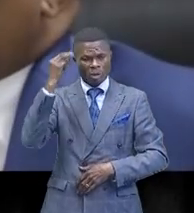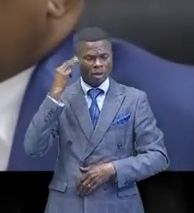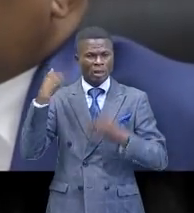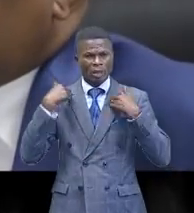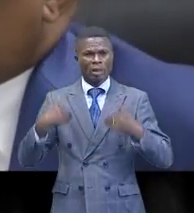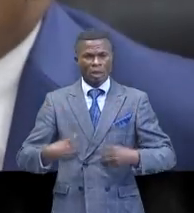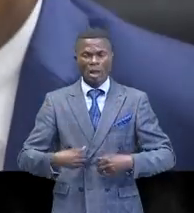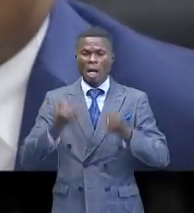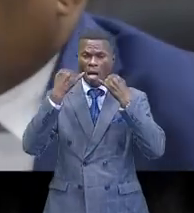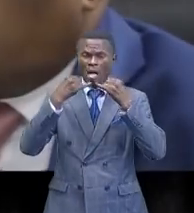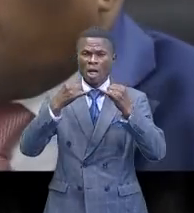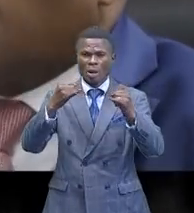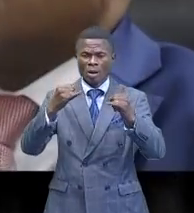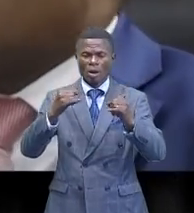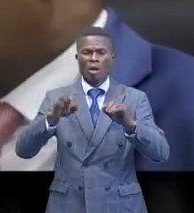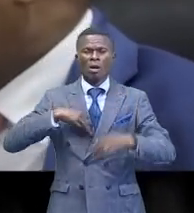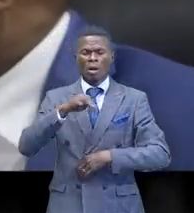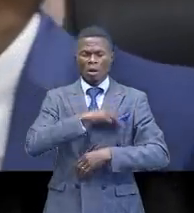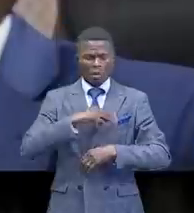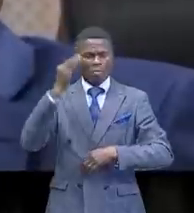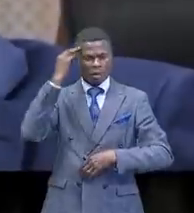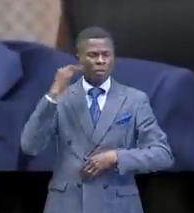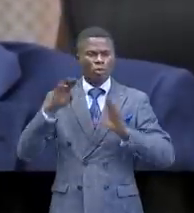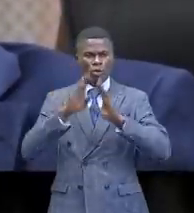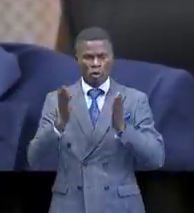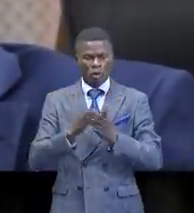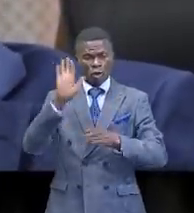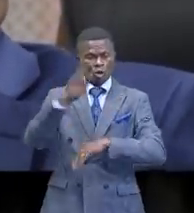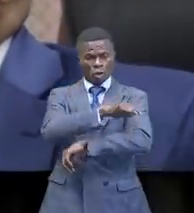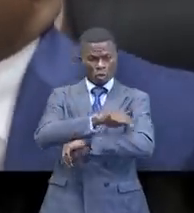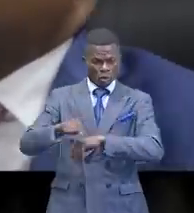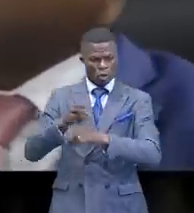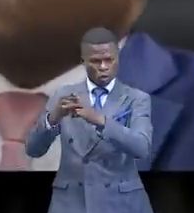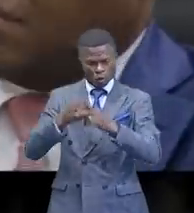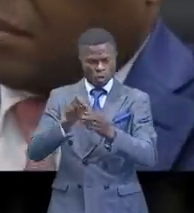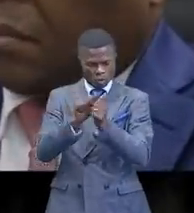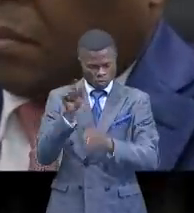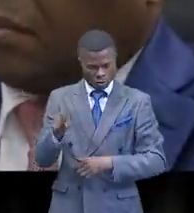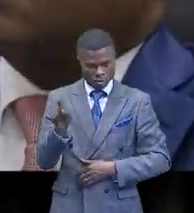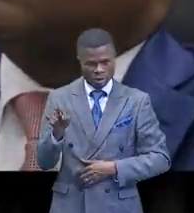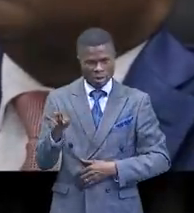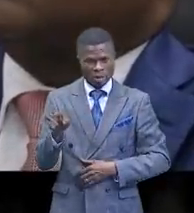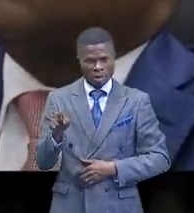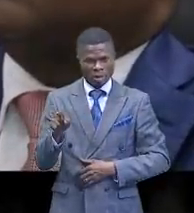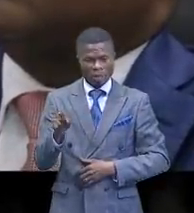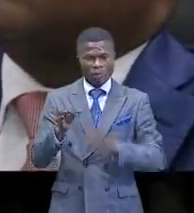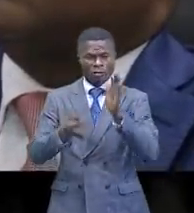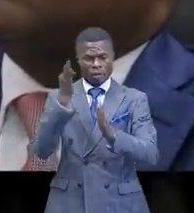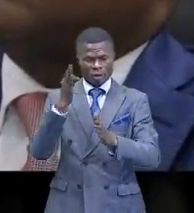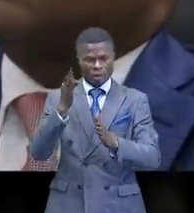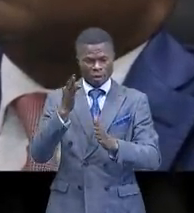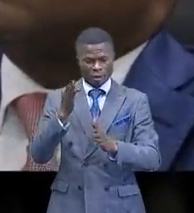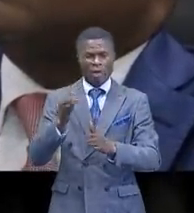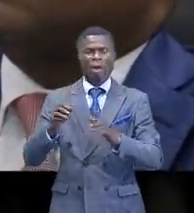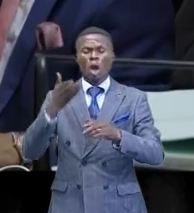Santé a informé les membres du Conseil que son ministère suit de près cette situation. 13 des 18 zones